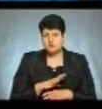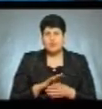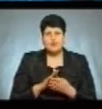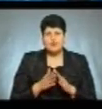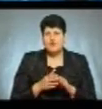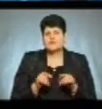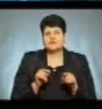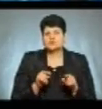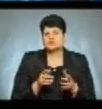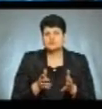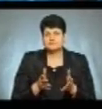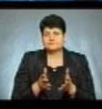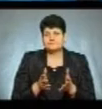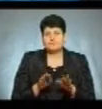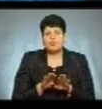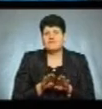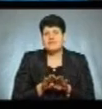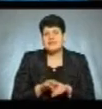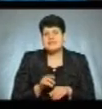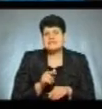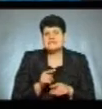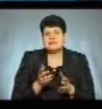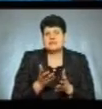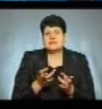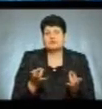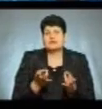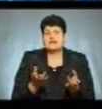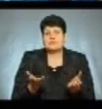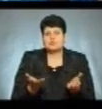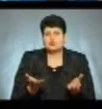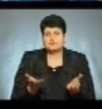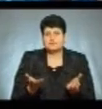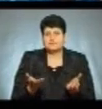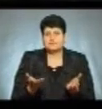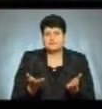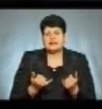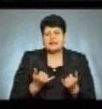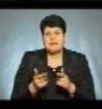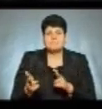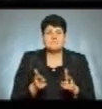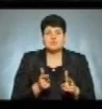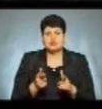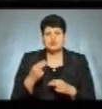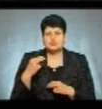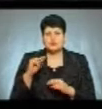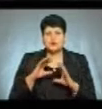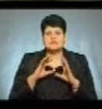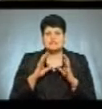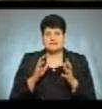тут порівнянні з тими, які потрібно для підготовки чемпіона